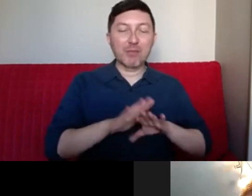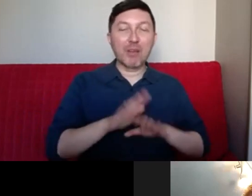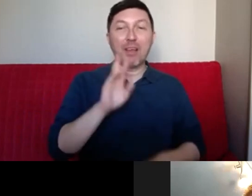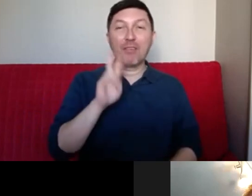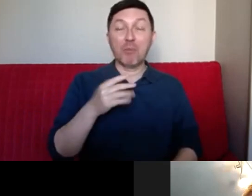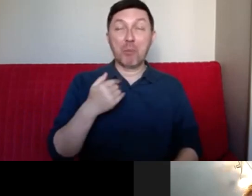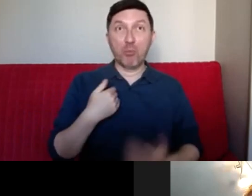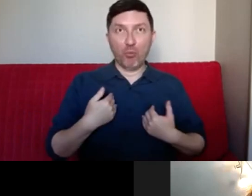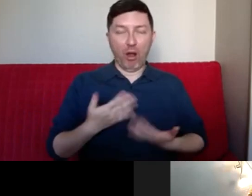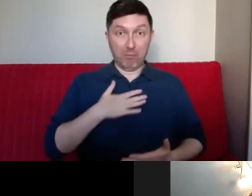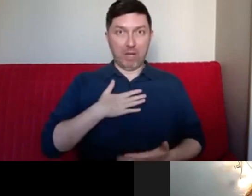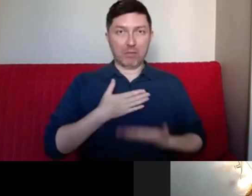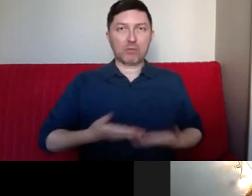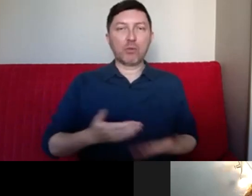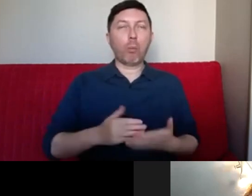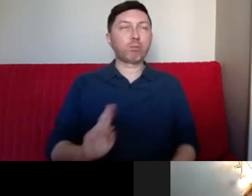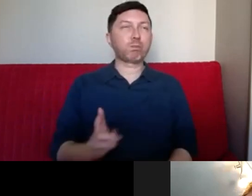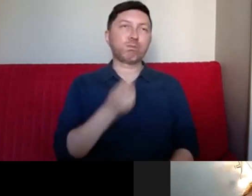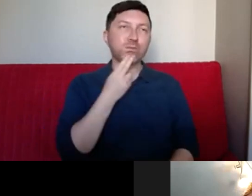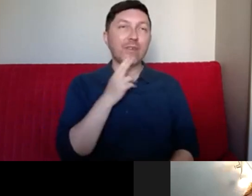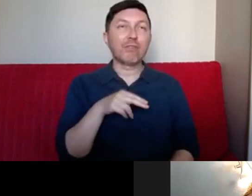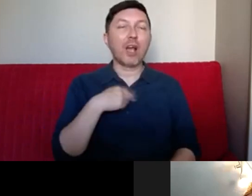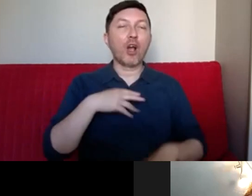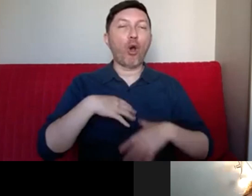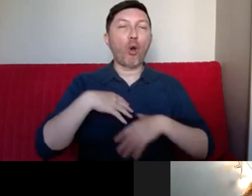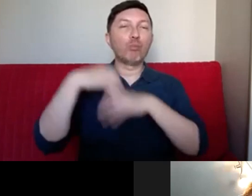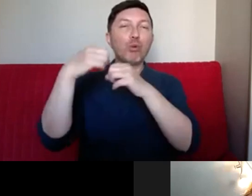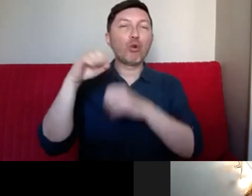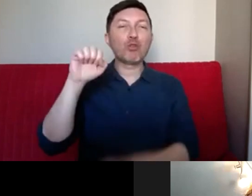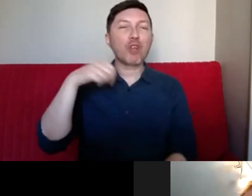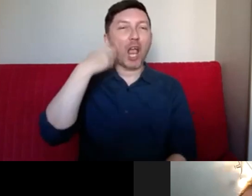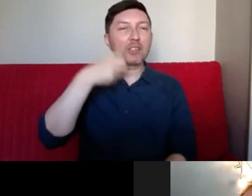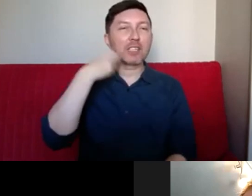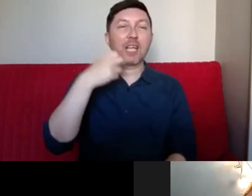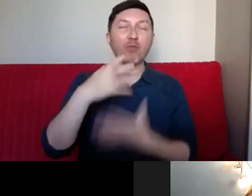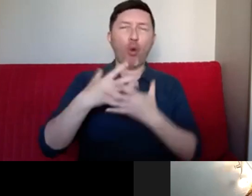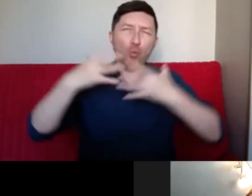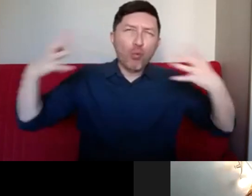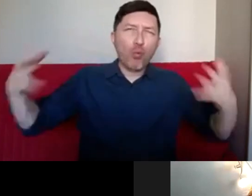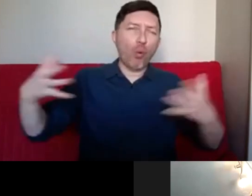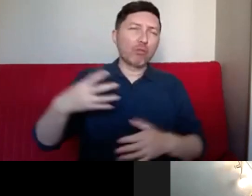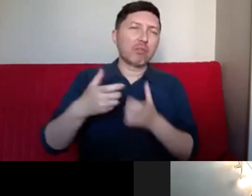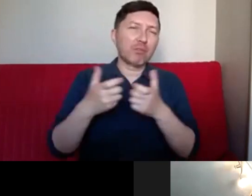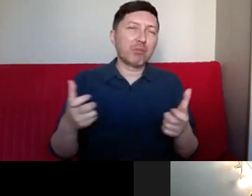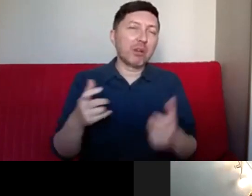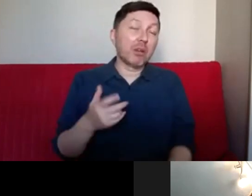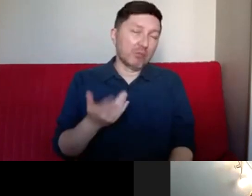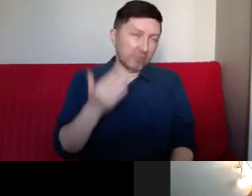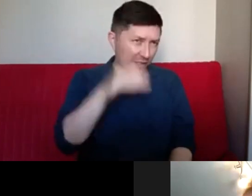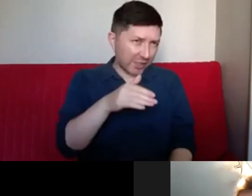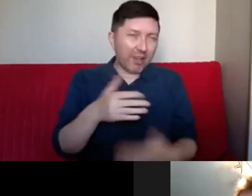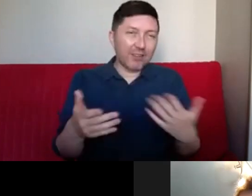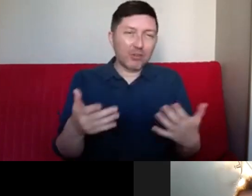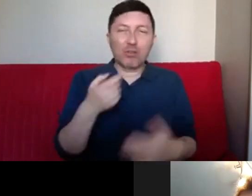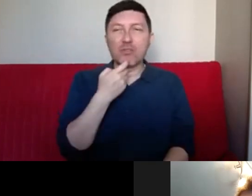côté-là, c'est-à-dire que mon embauche à SNCF, c'est une grosse entreprise, comme vous le savez. Donc, qui dit grosse entreprise, dit